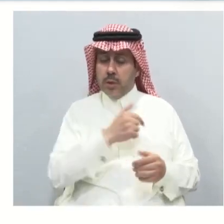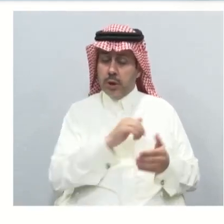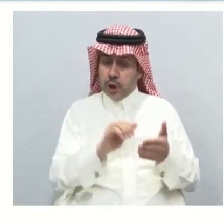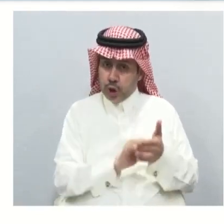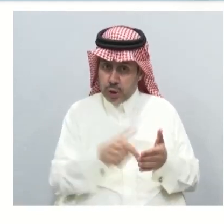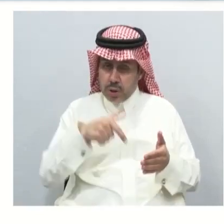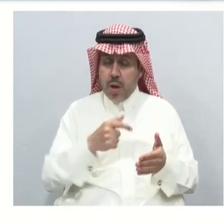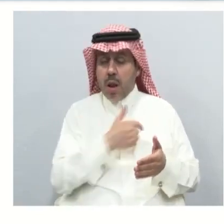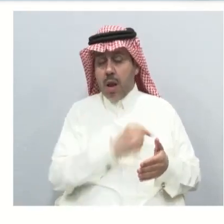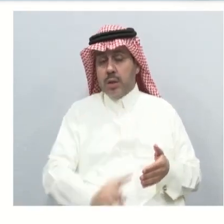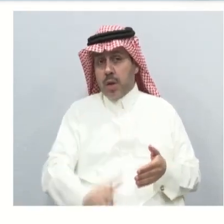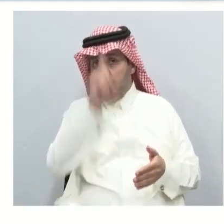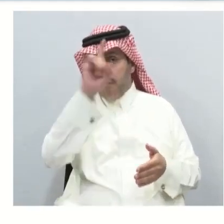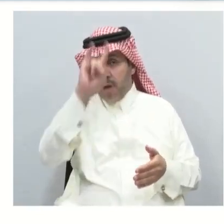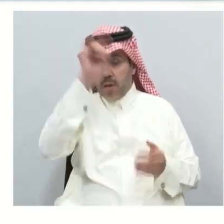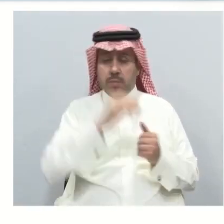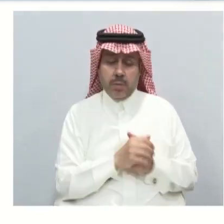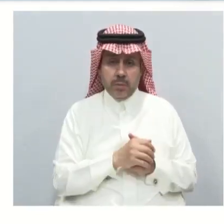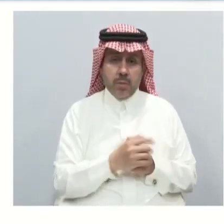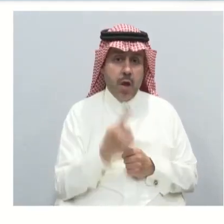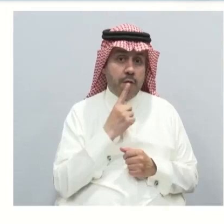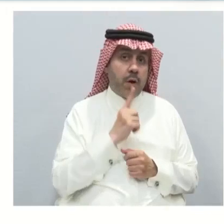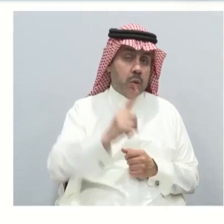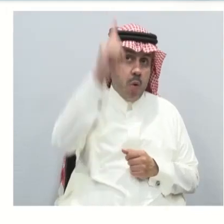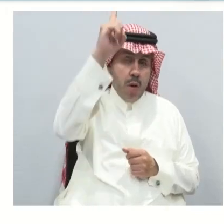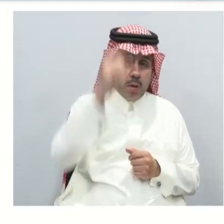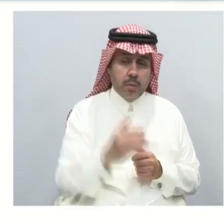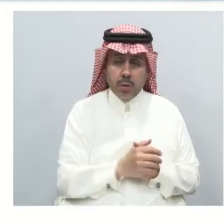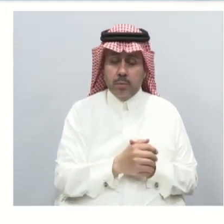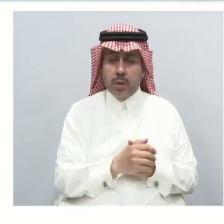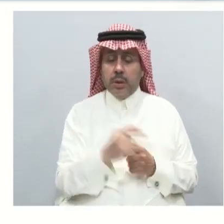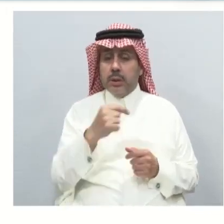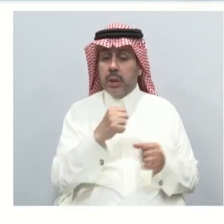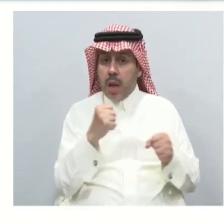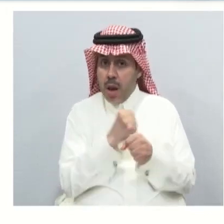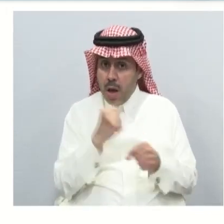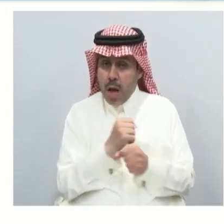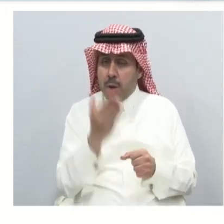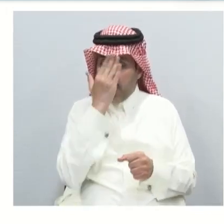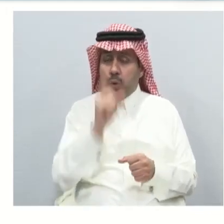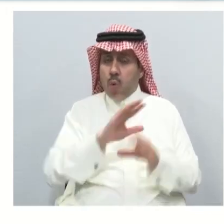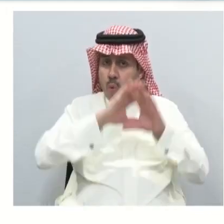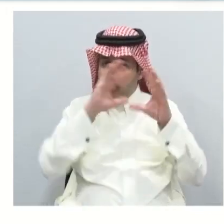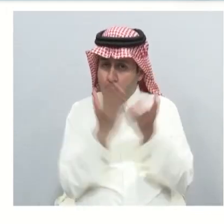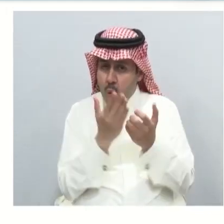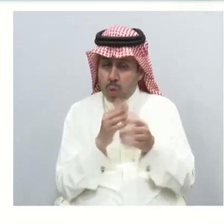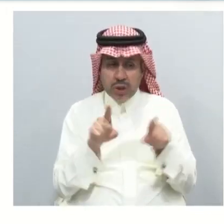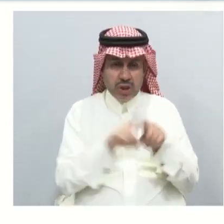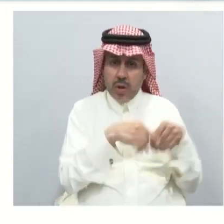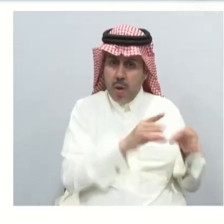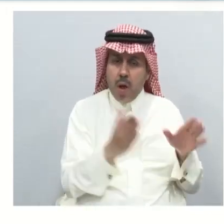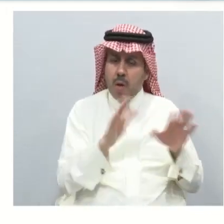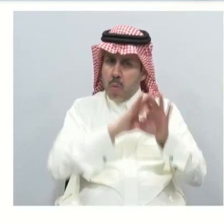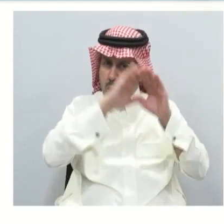الاخلاص لله جل وعلا وهو افراد الله تعالى بتصفيه العمل من جميع شوائب الشرك كالرياء